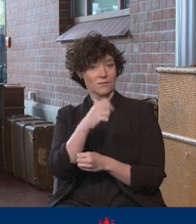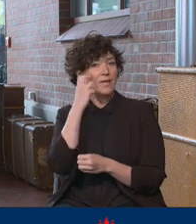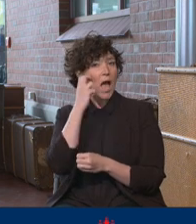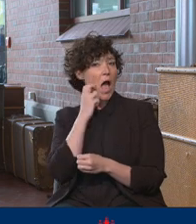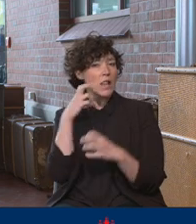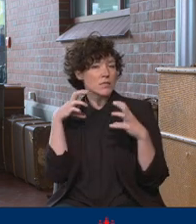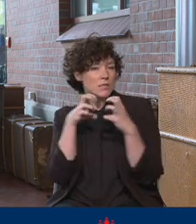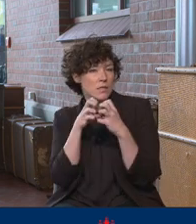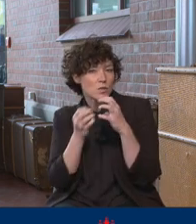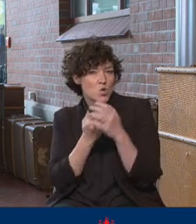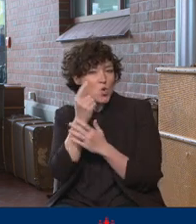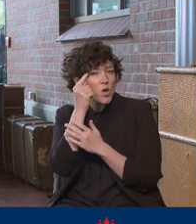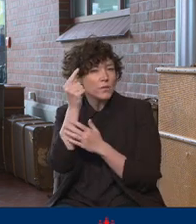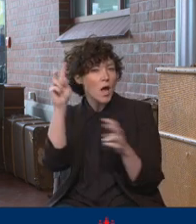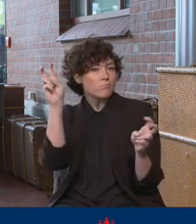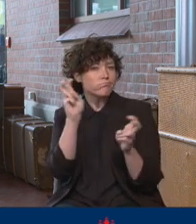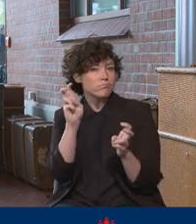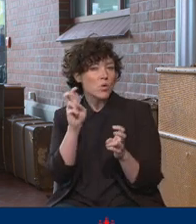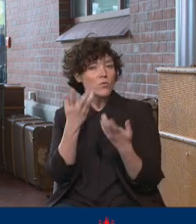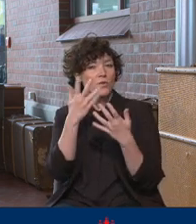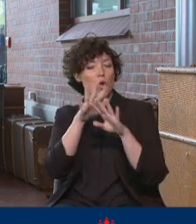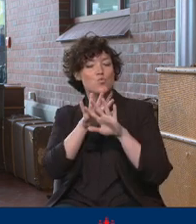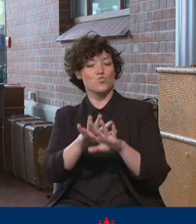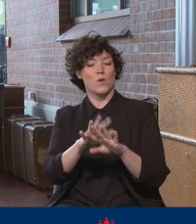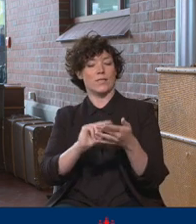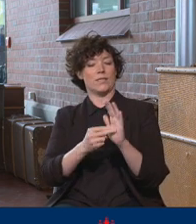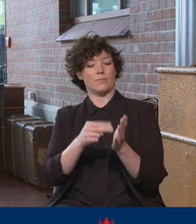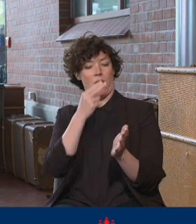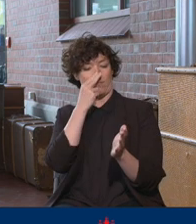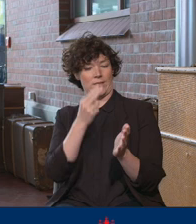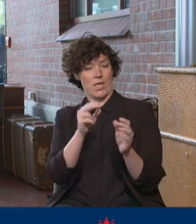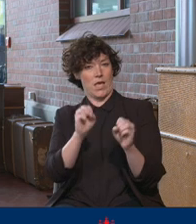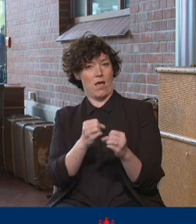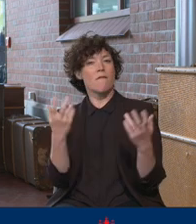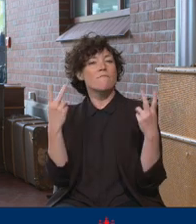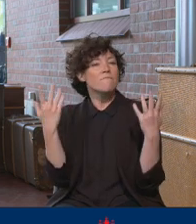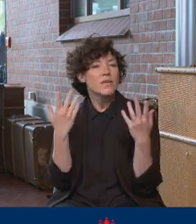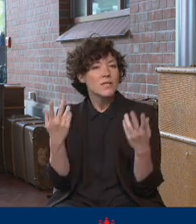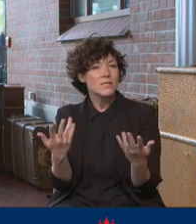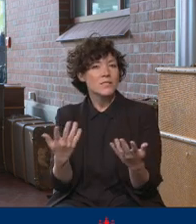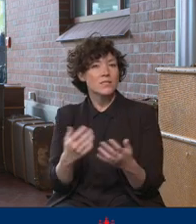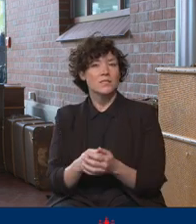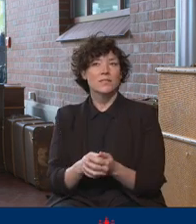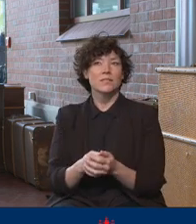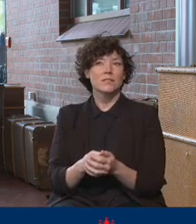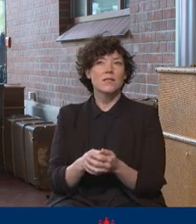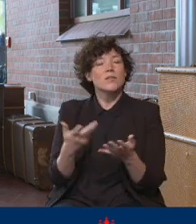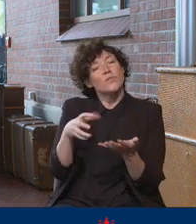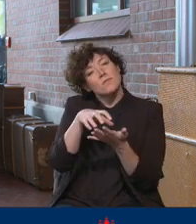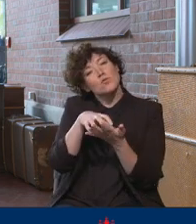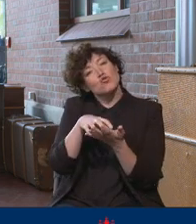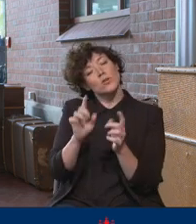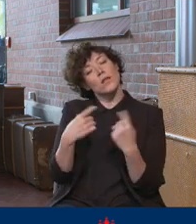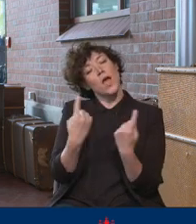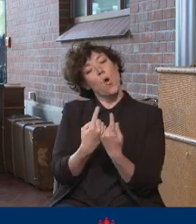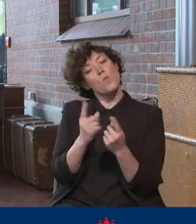übersichtsplan was uns wichtig ist der stadtraum soll wieder stark gefasst werden besonders